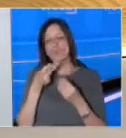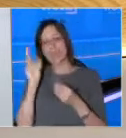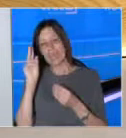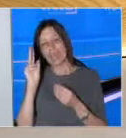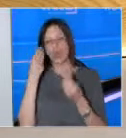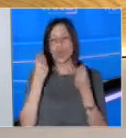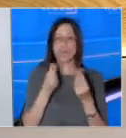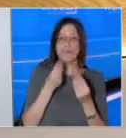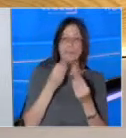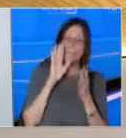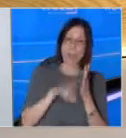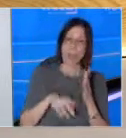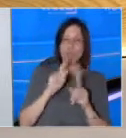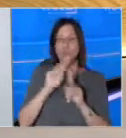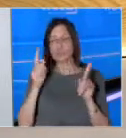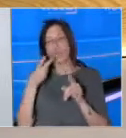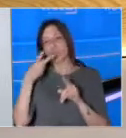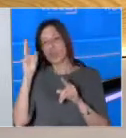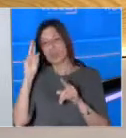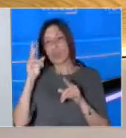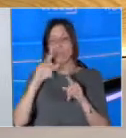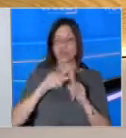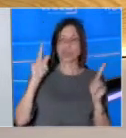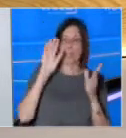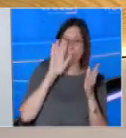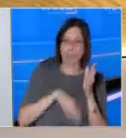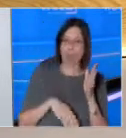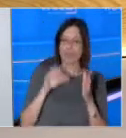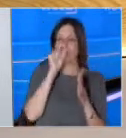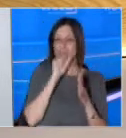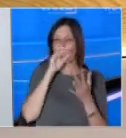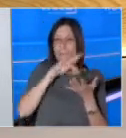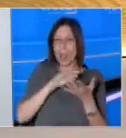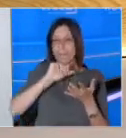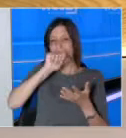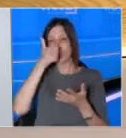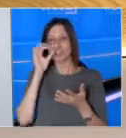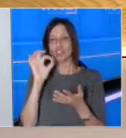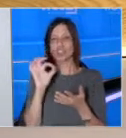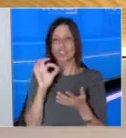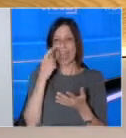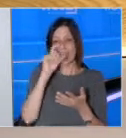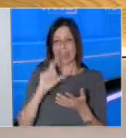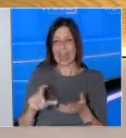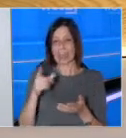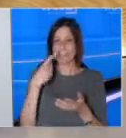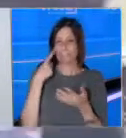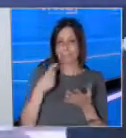פחות, מוזרים יותר, מוזרים פחות, והשיר שהגיע למקום הראשון הוא של האיטלקים. הנה